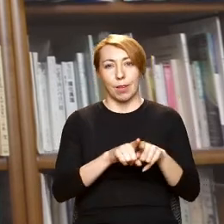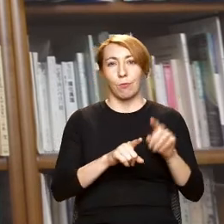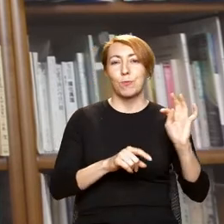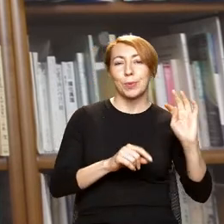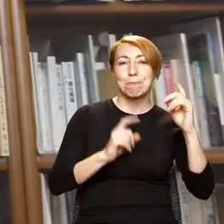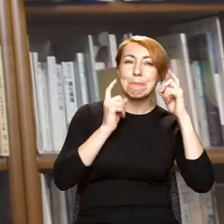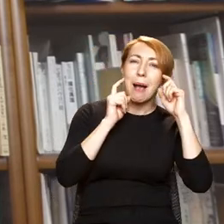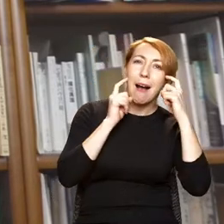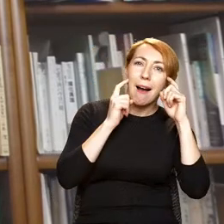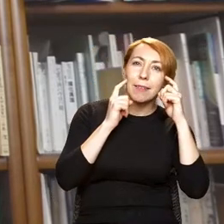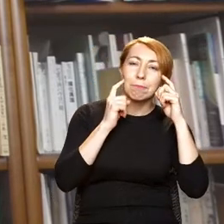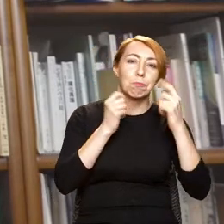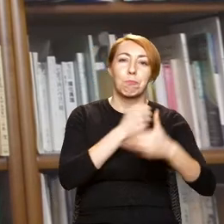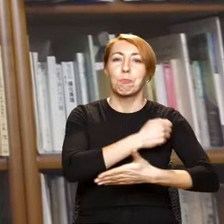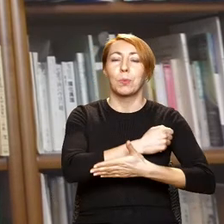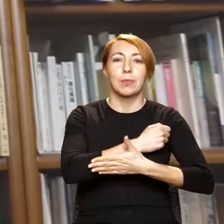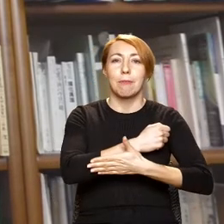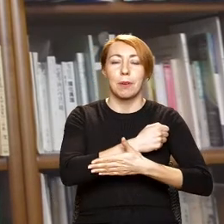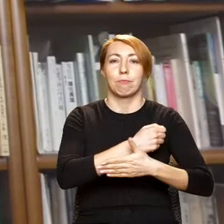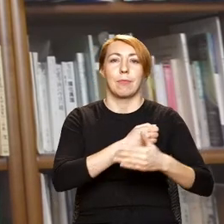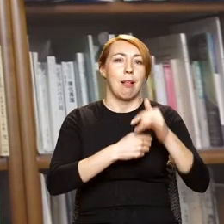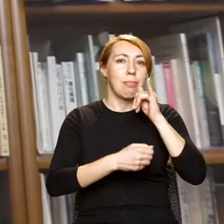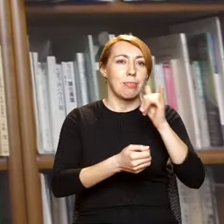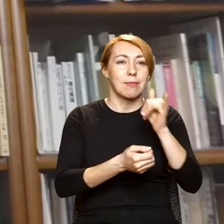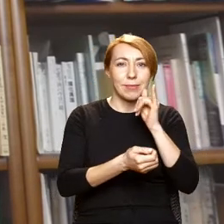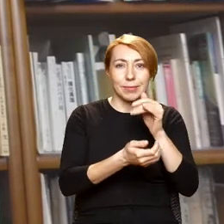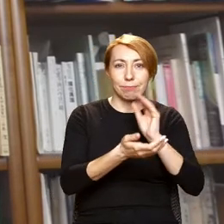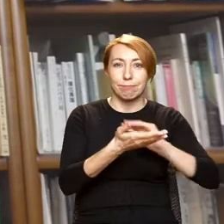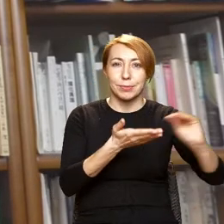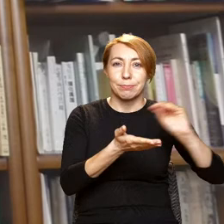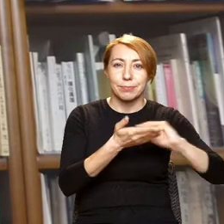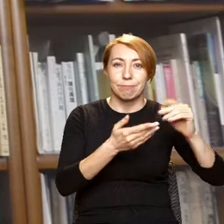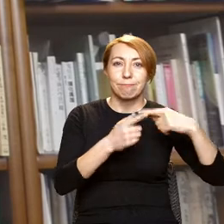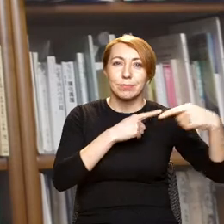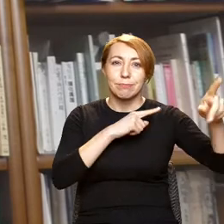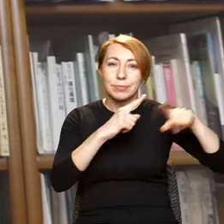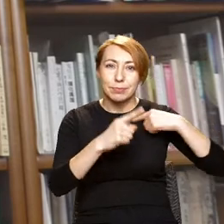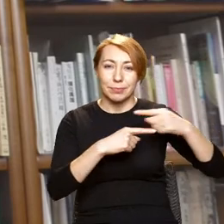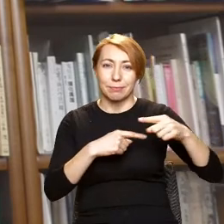korespondencji, którą prowadził z bliskimi sobie osobami.